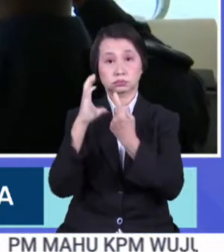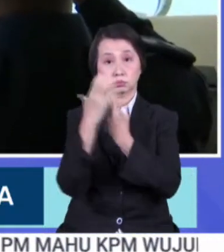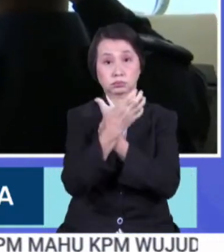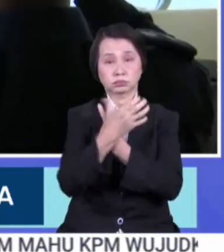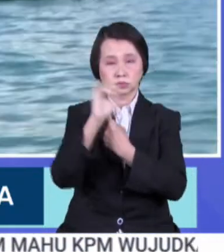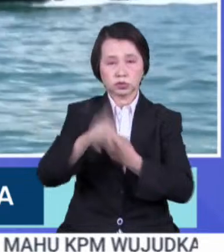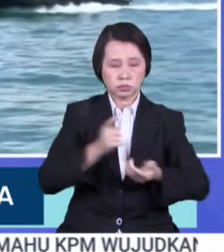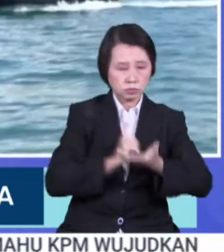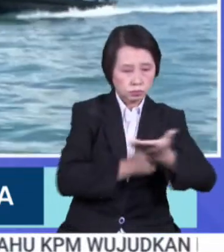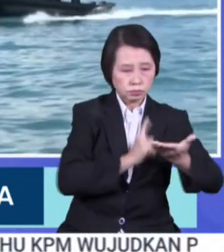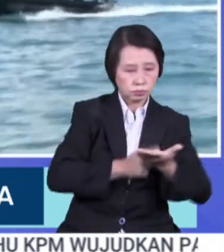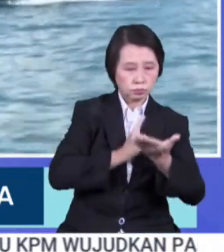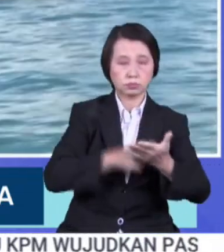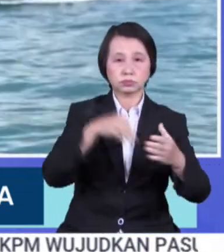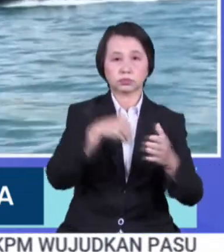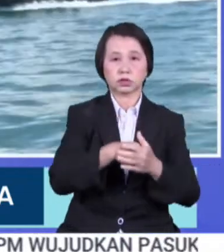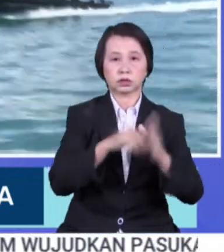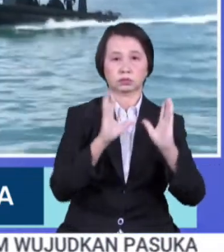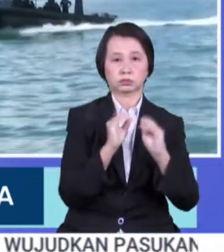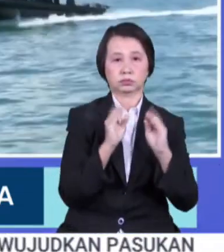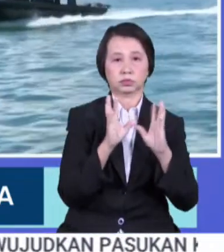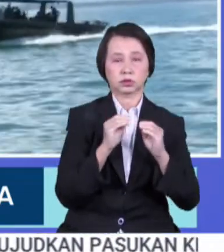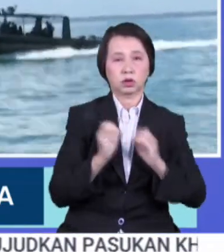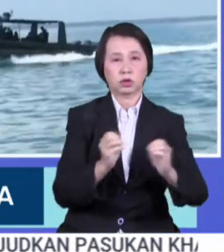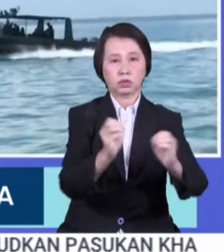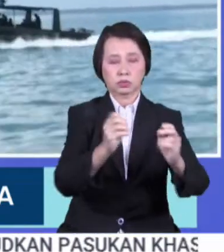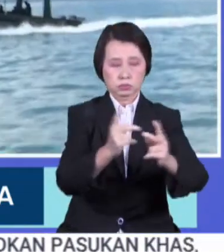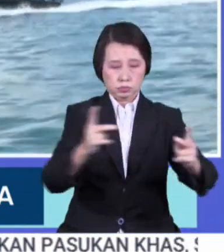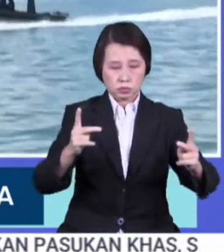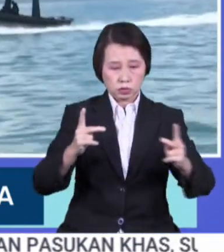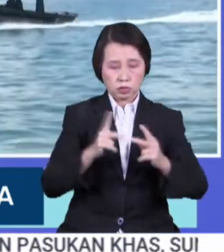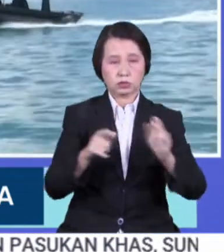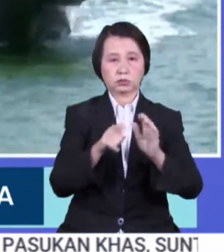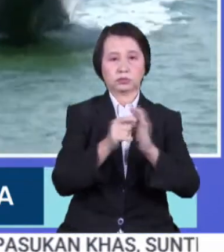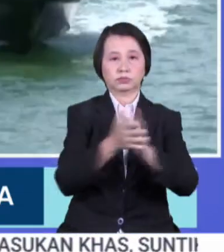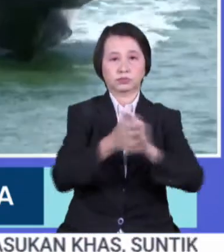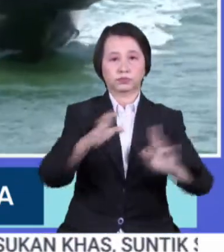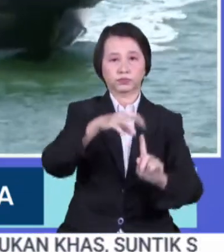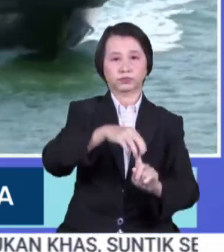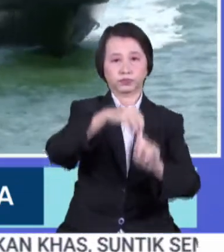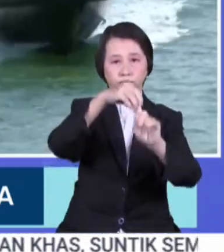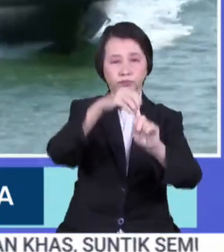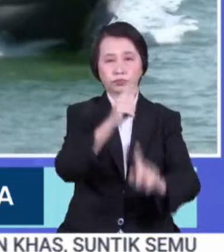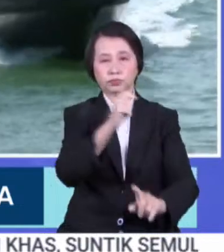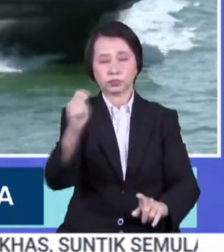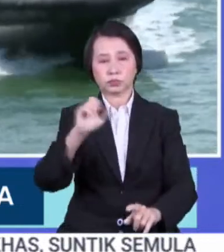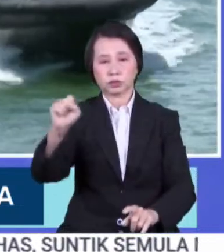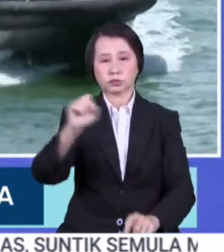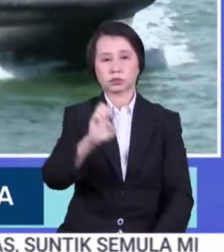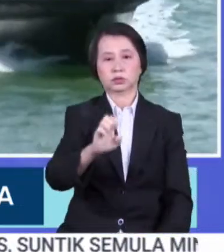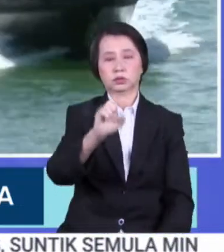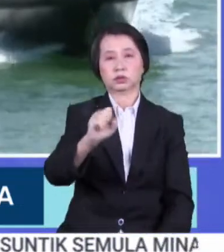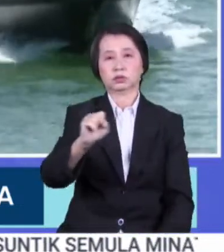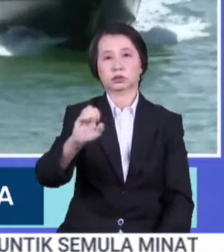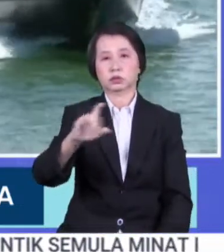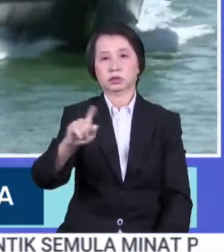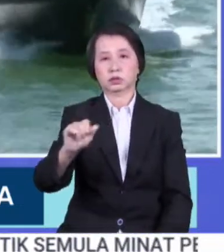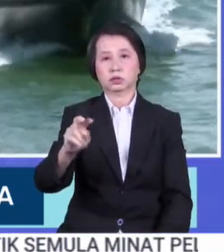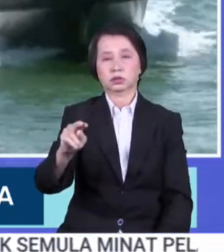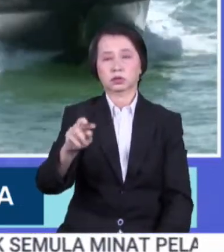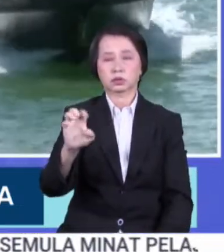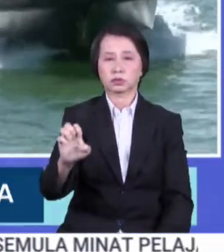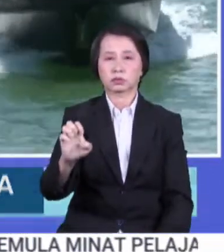telah dibincangkan dalam satu mesyuarat operasi kawasan keselamatan khas pantai timur Sabah S-Com di Tawau